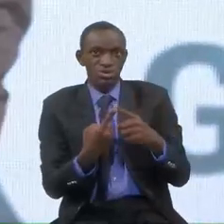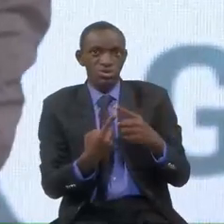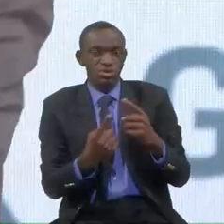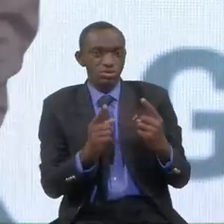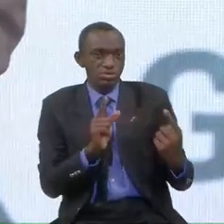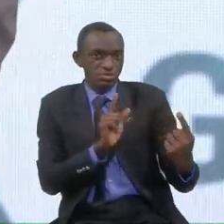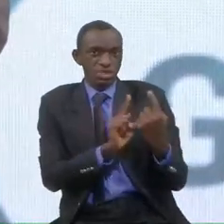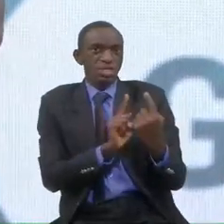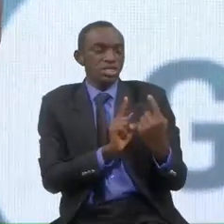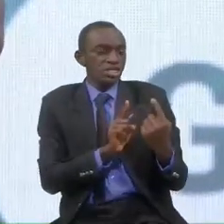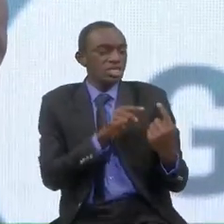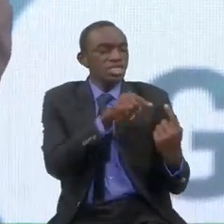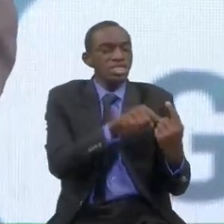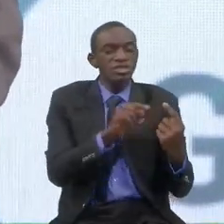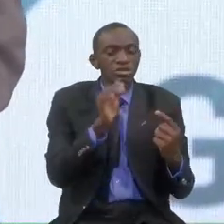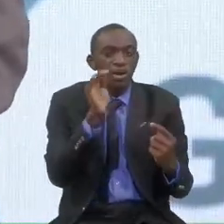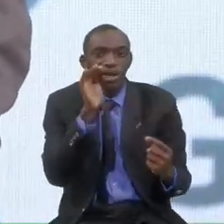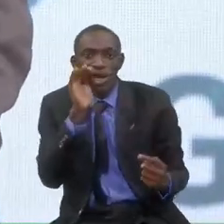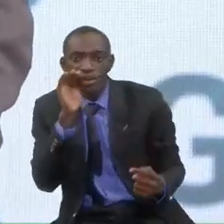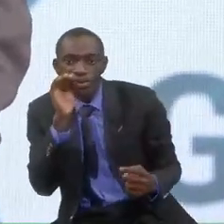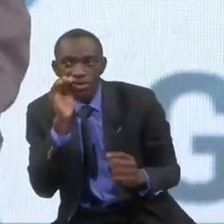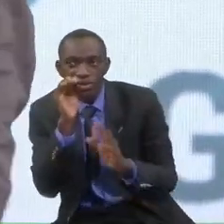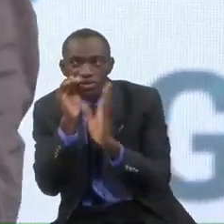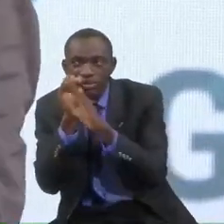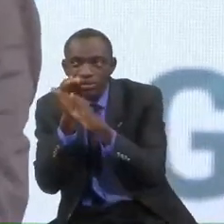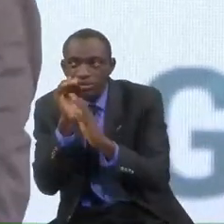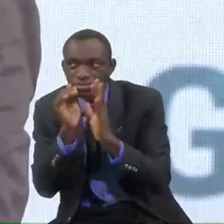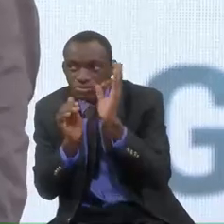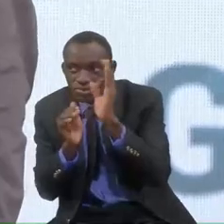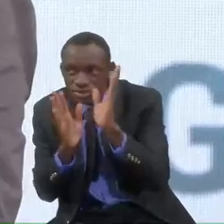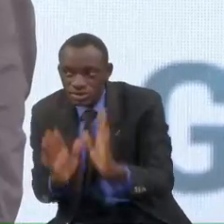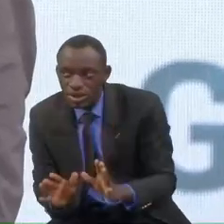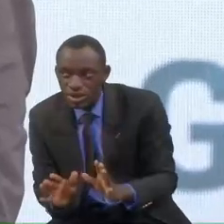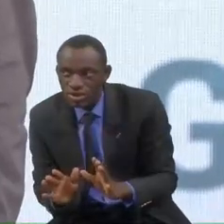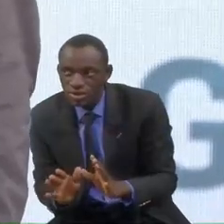la personne murmure dans vos oreilles pour dire, évangéliste, pasteur,